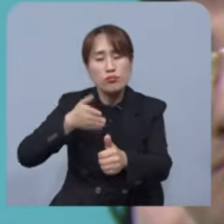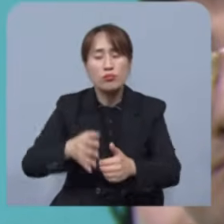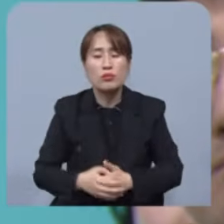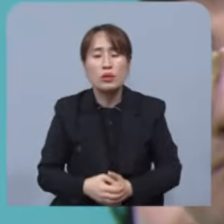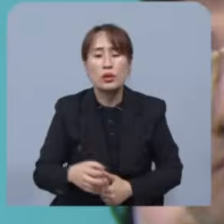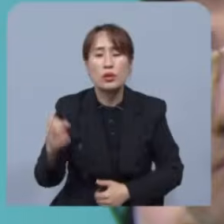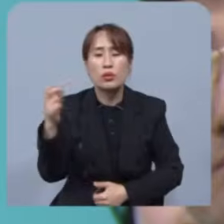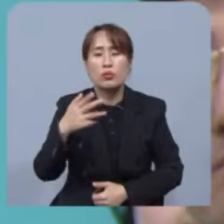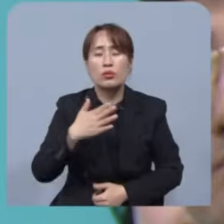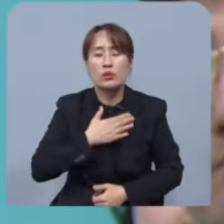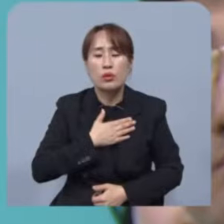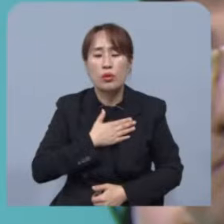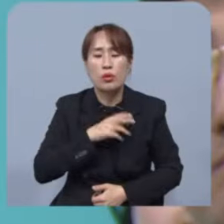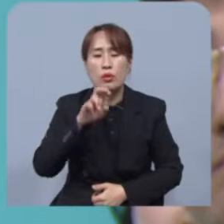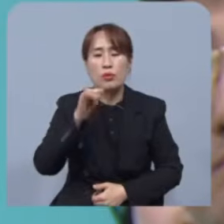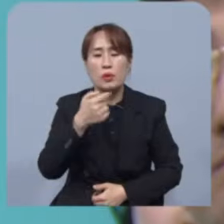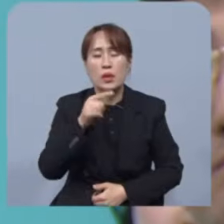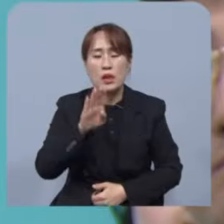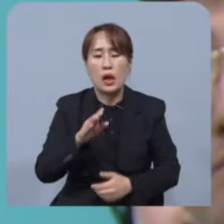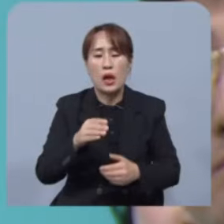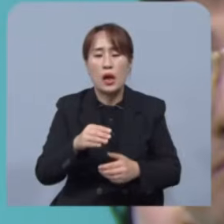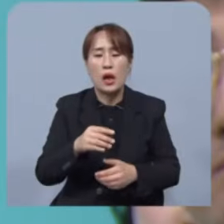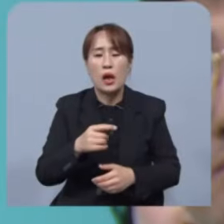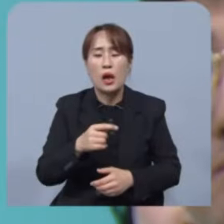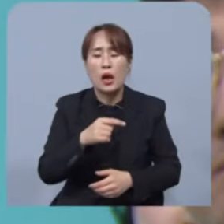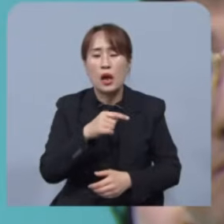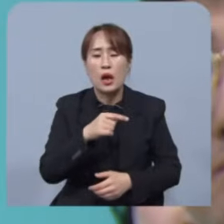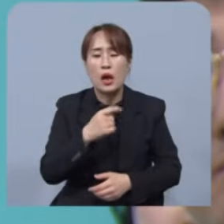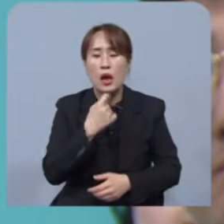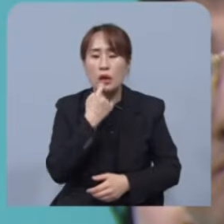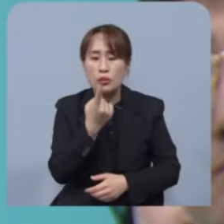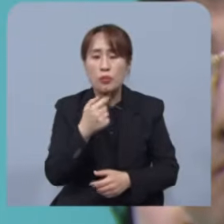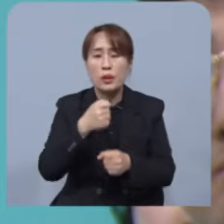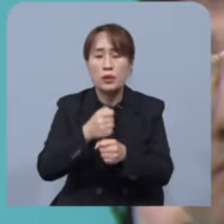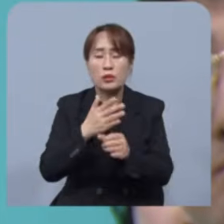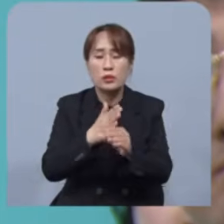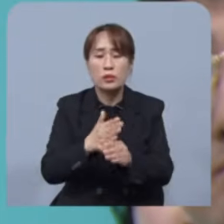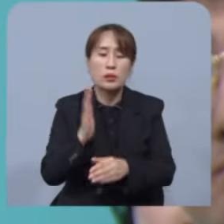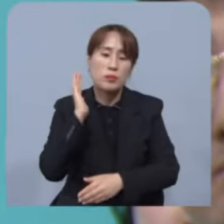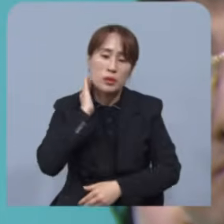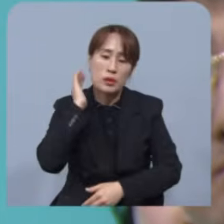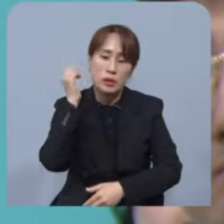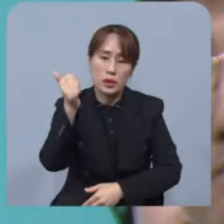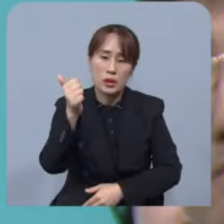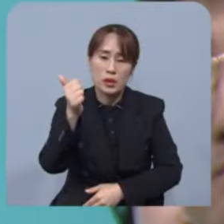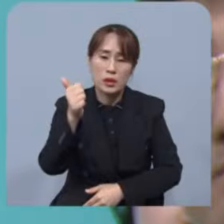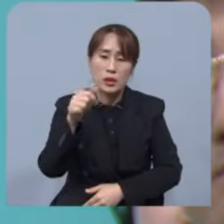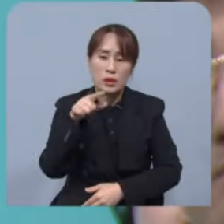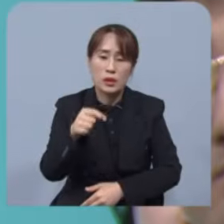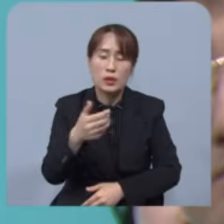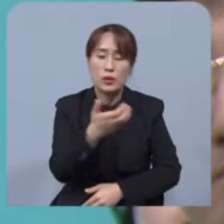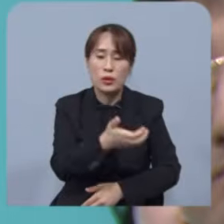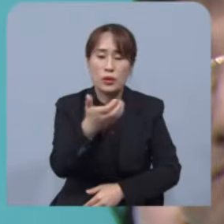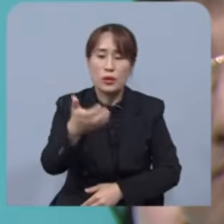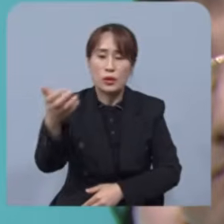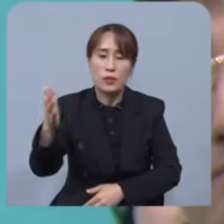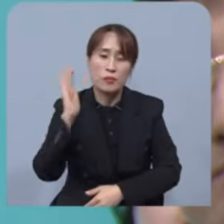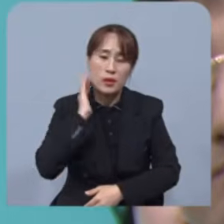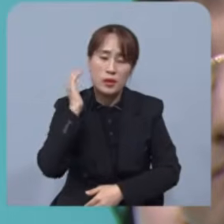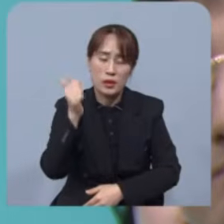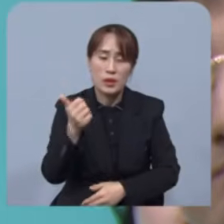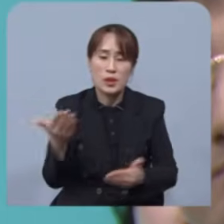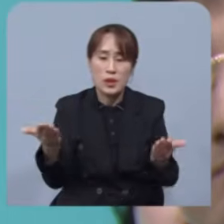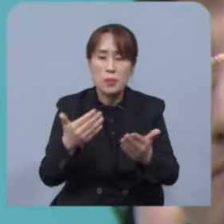그리고 이제 저는 그 밀랍초 공방을 하고 있는 사람인데, 대통령님 이렇게 다니시고 대통령